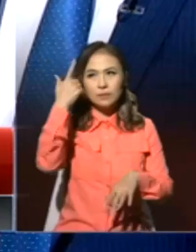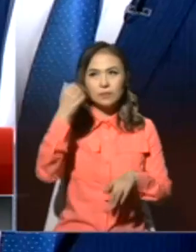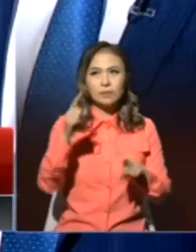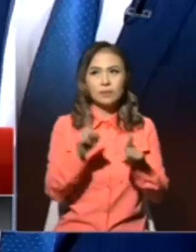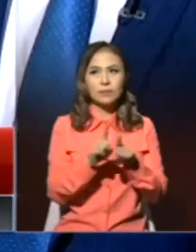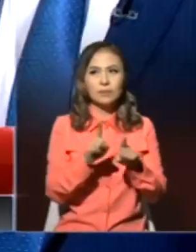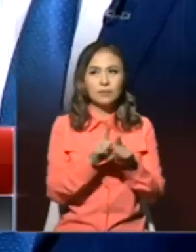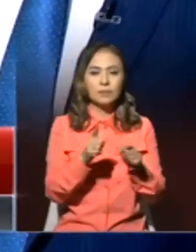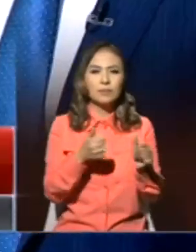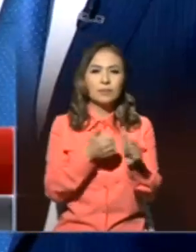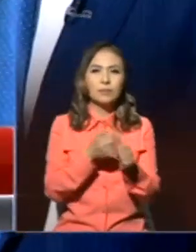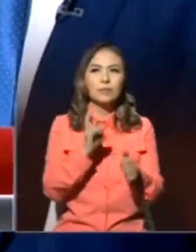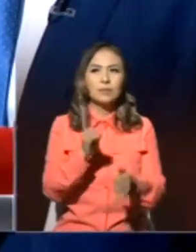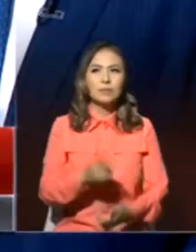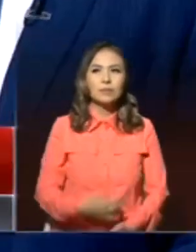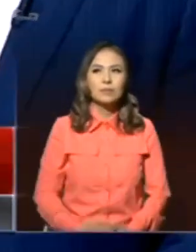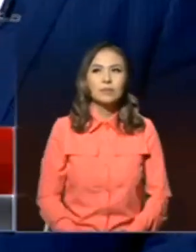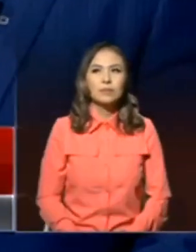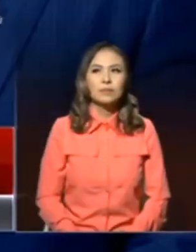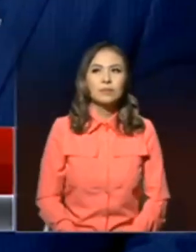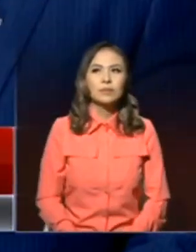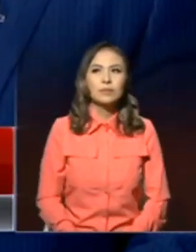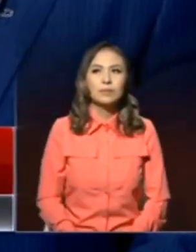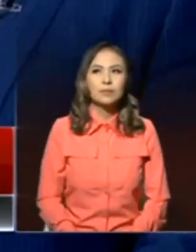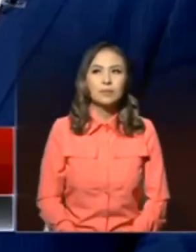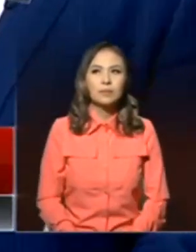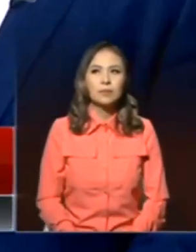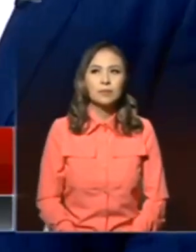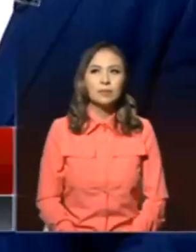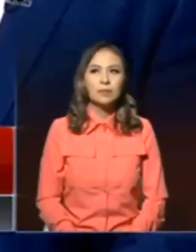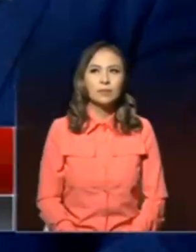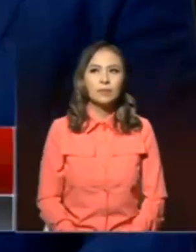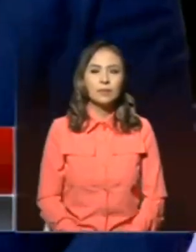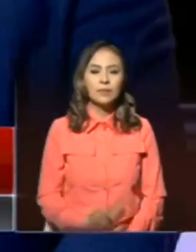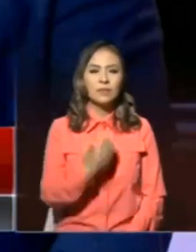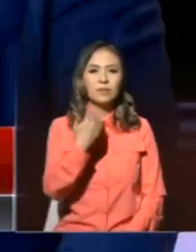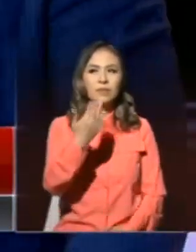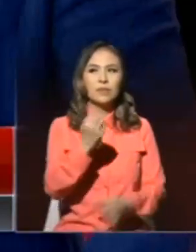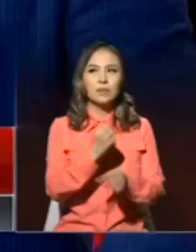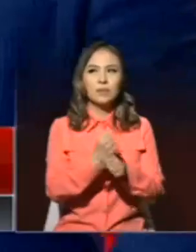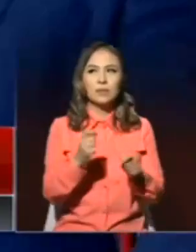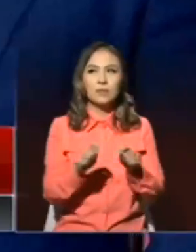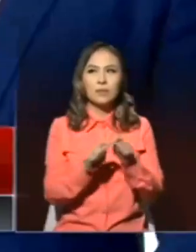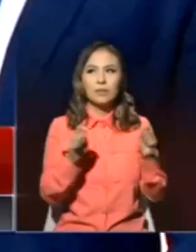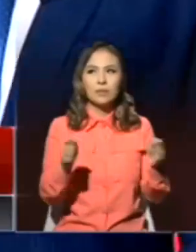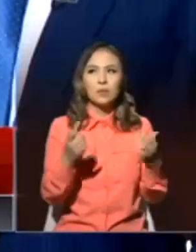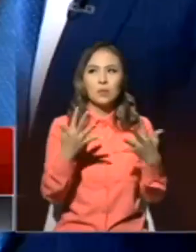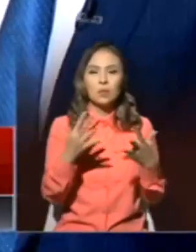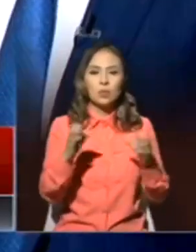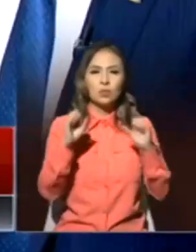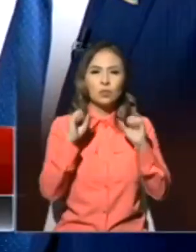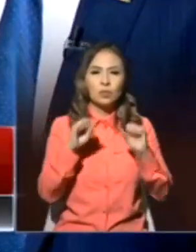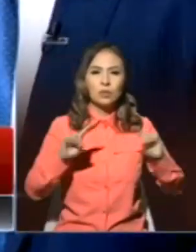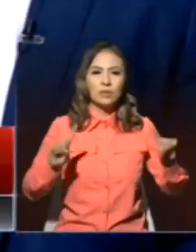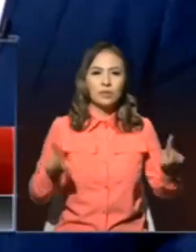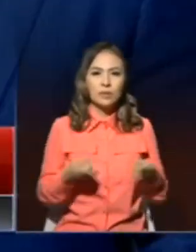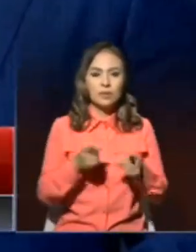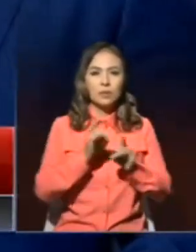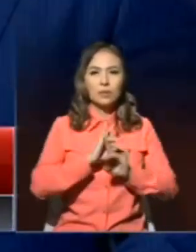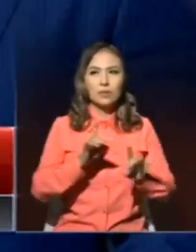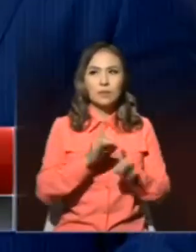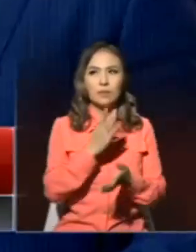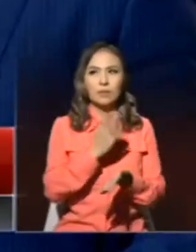Осының артында тұрғандар кім? Осыны біз бәріміз білейік. Осы сіздердің құрылтайшыларыңыз қаншама спортты дамыт жатырмын деп айтып жатсыздар